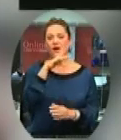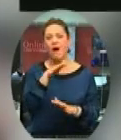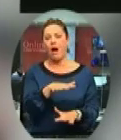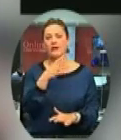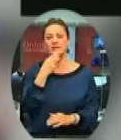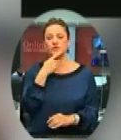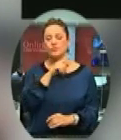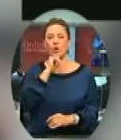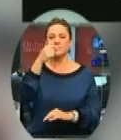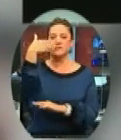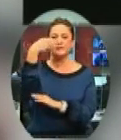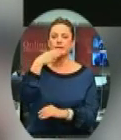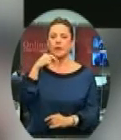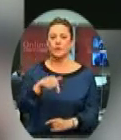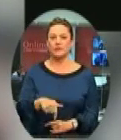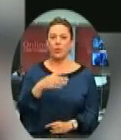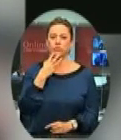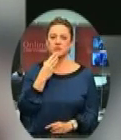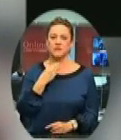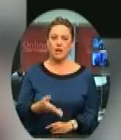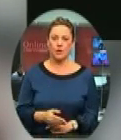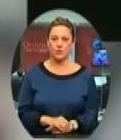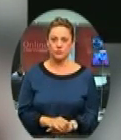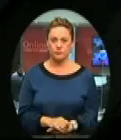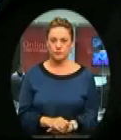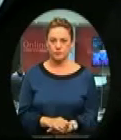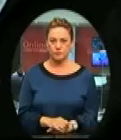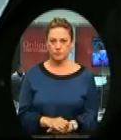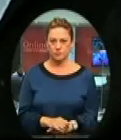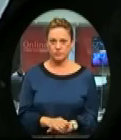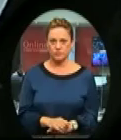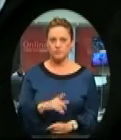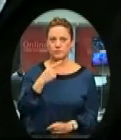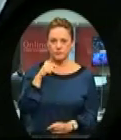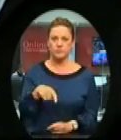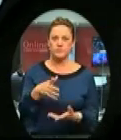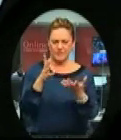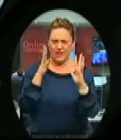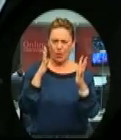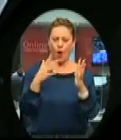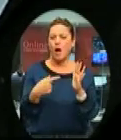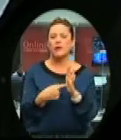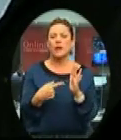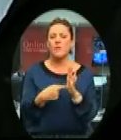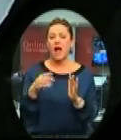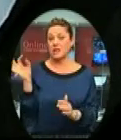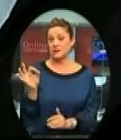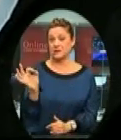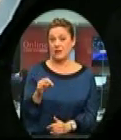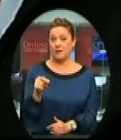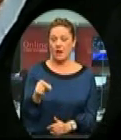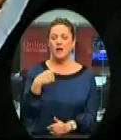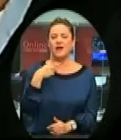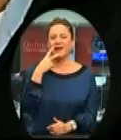למדינה יהודית בארץ ישראל זה נורא כי הסתה הזאתי הי אנחנו ראינו גם מה